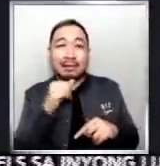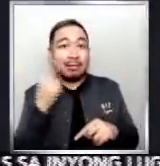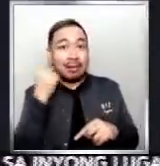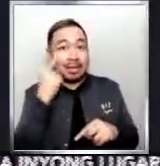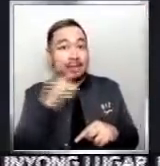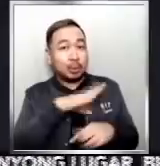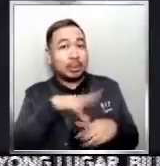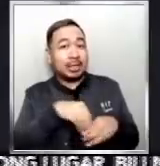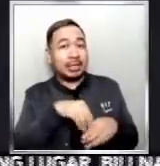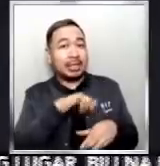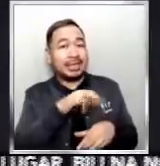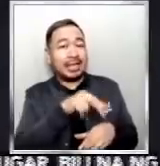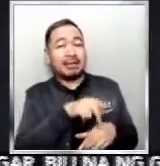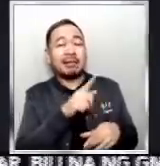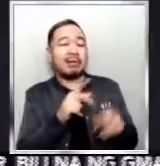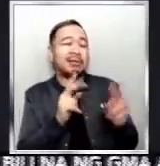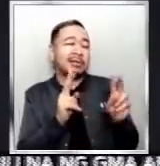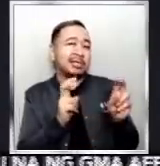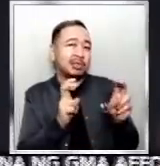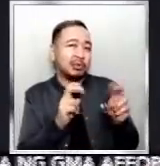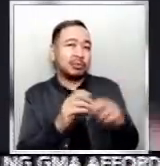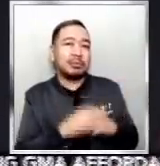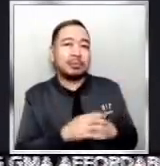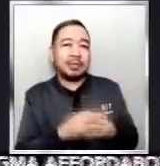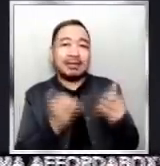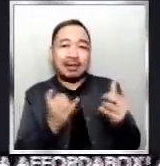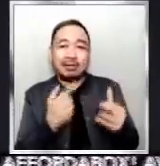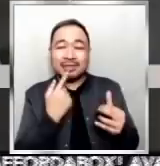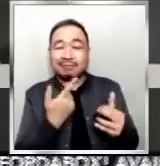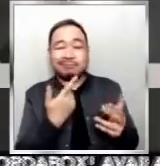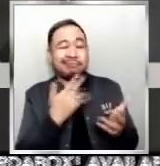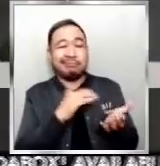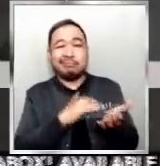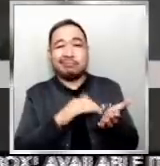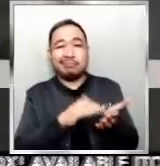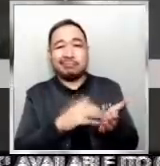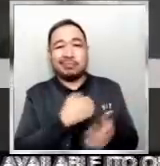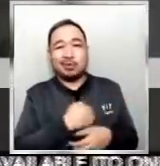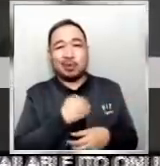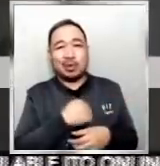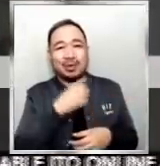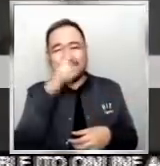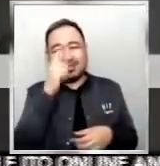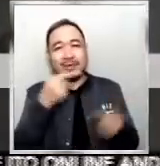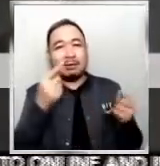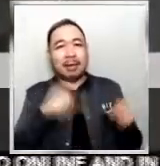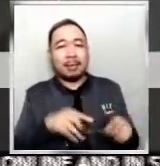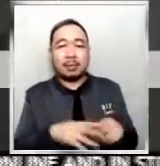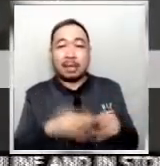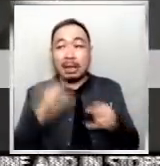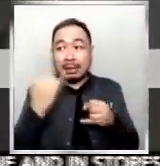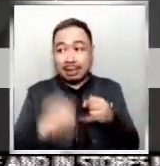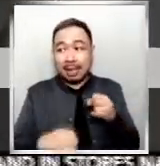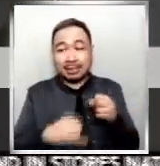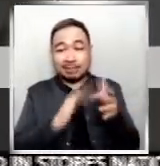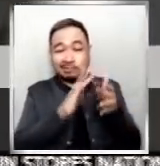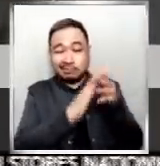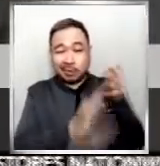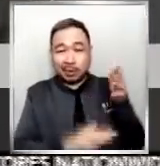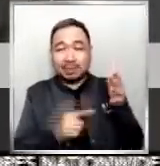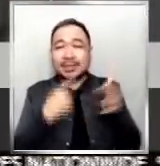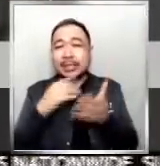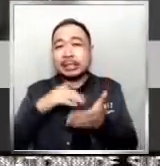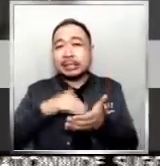Yen. At nagsosorry siya dahil dito. Sa dulo ng post, nagsorry si Paolo sa kanyang anak na si